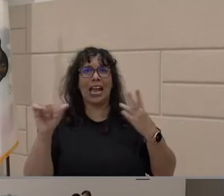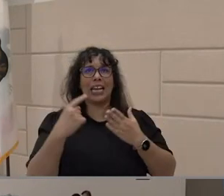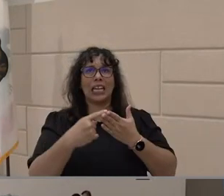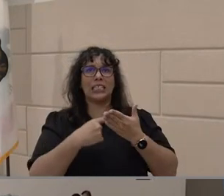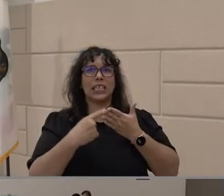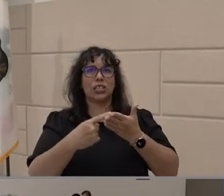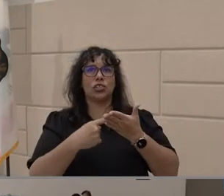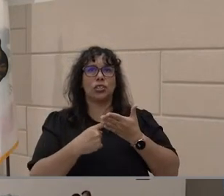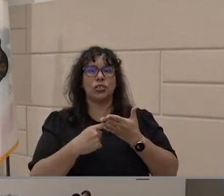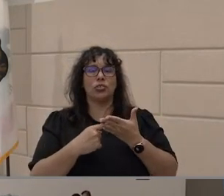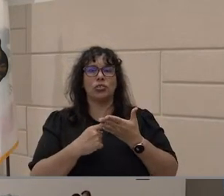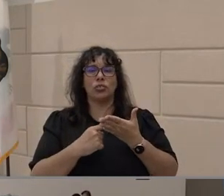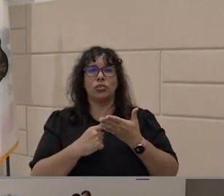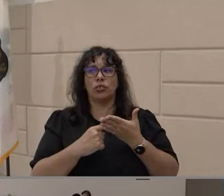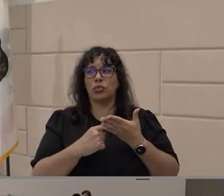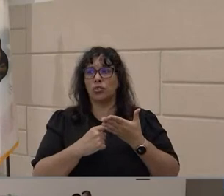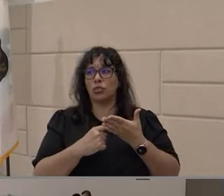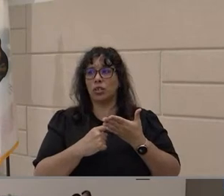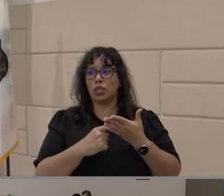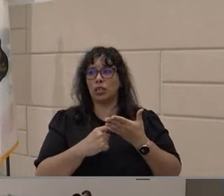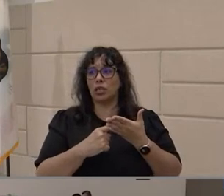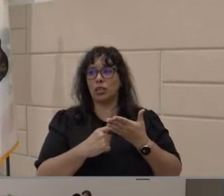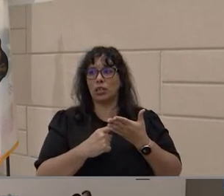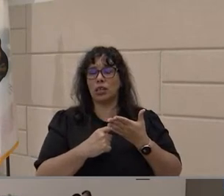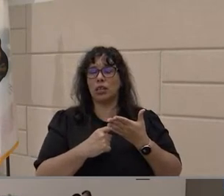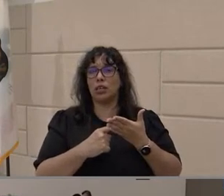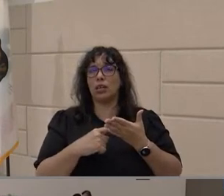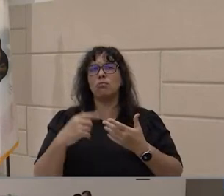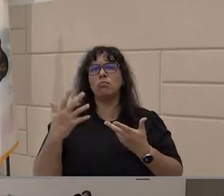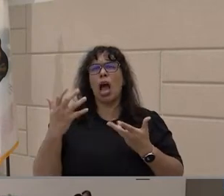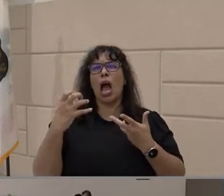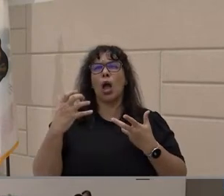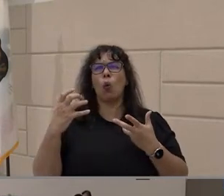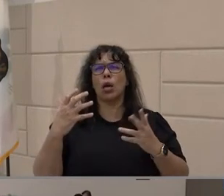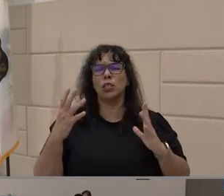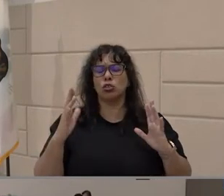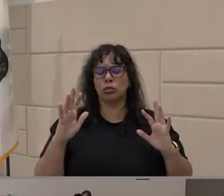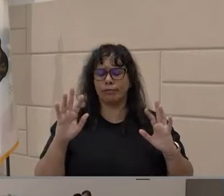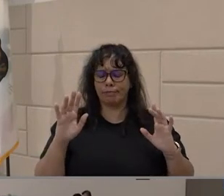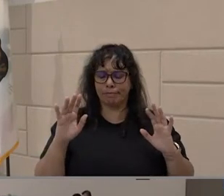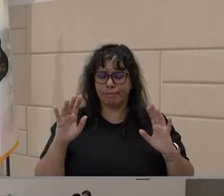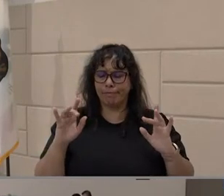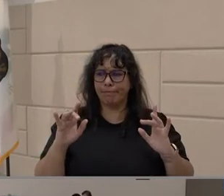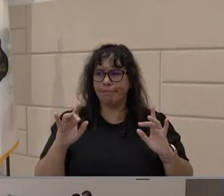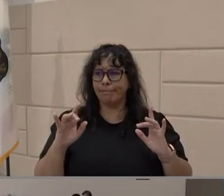មានចង់និយាយអ្វីទេខ្ញុំចង់និយាយពីចំណុច